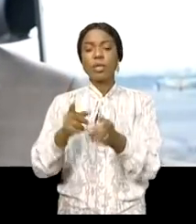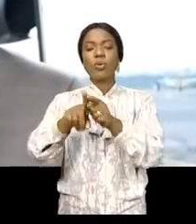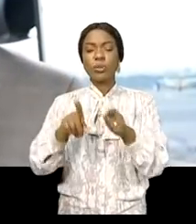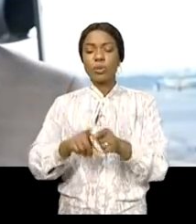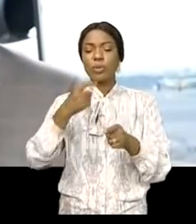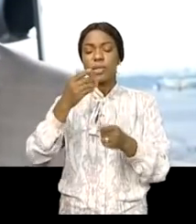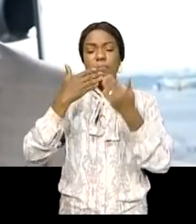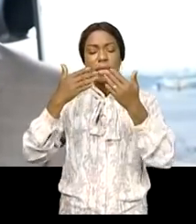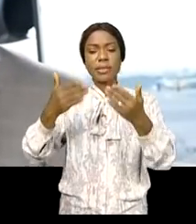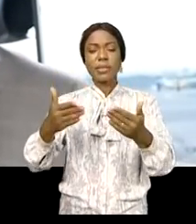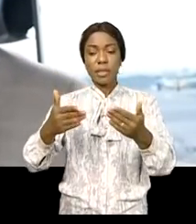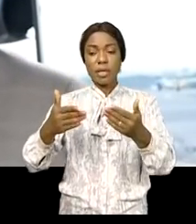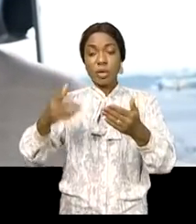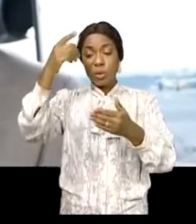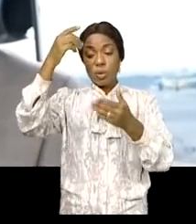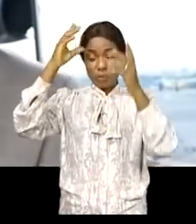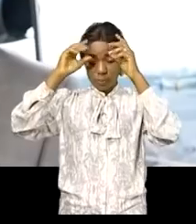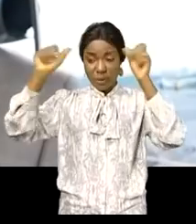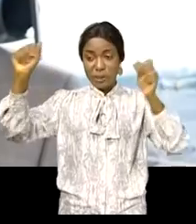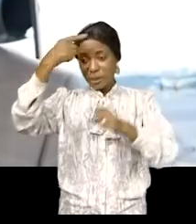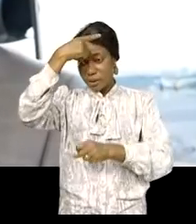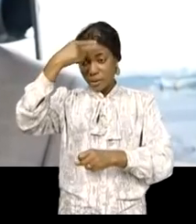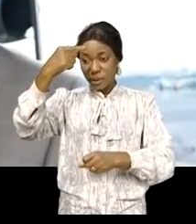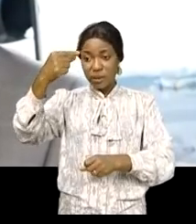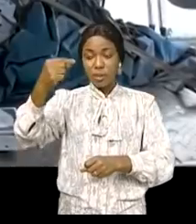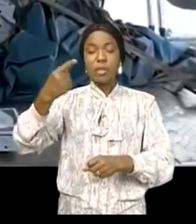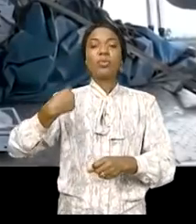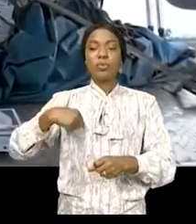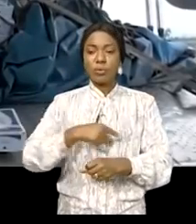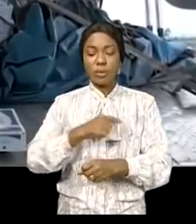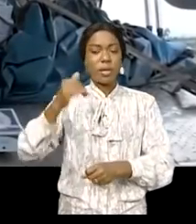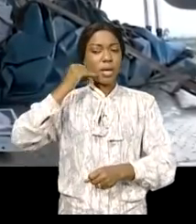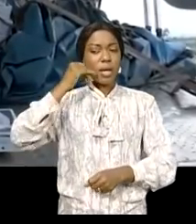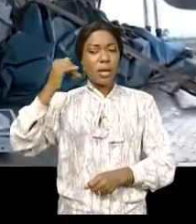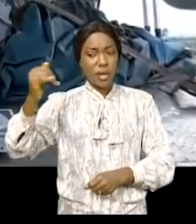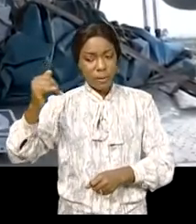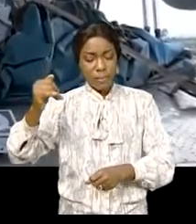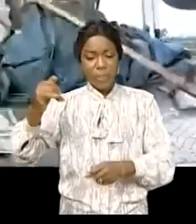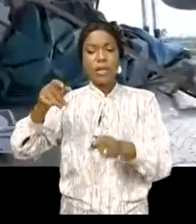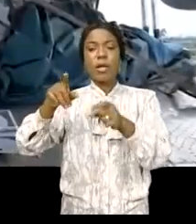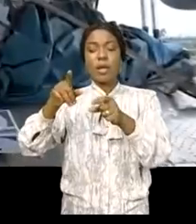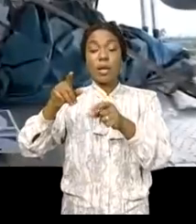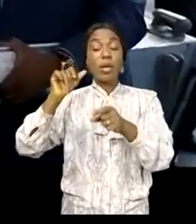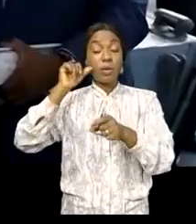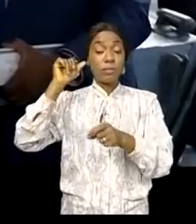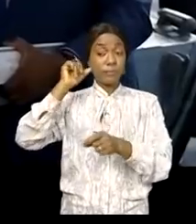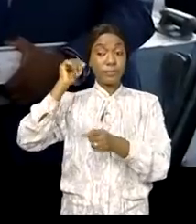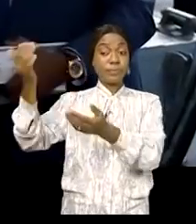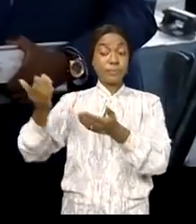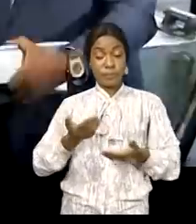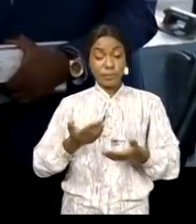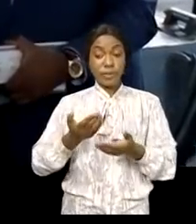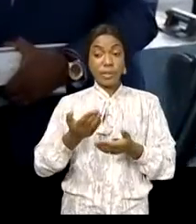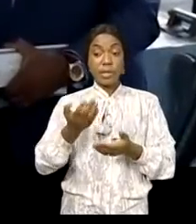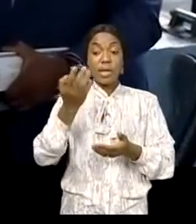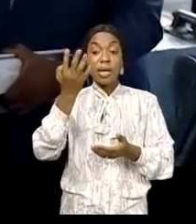Sassou Nguesso. Effectivement, hier, nous avons reçu déjà 45 tonnes et là, nous recevons